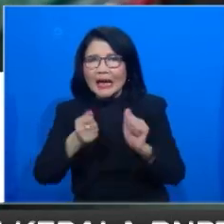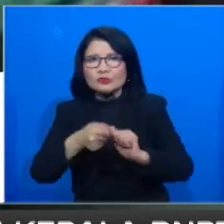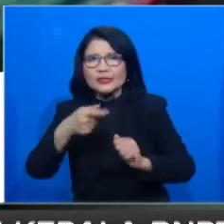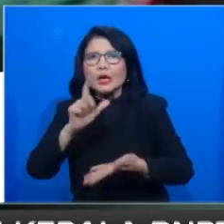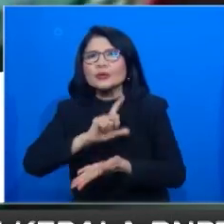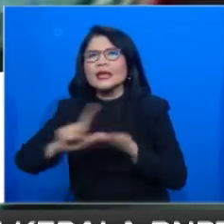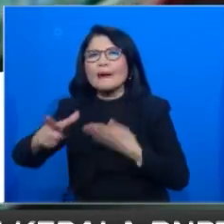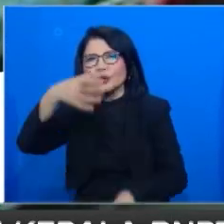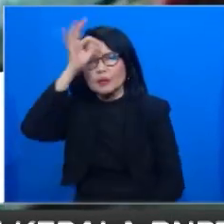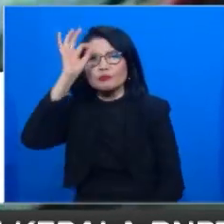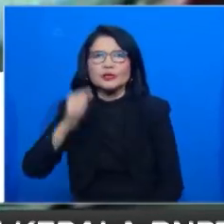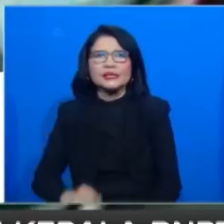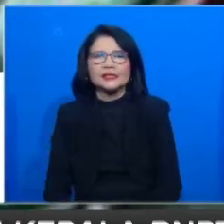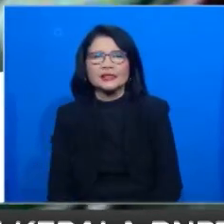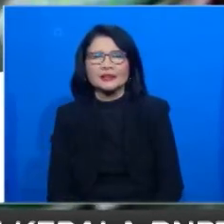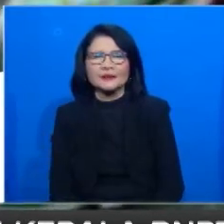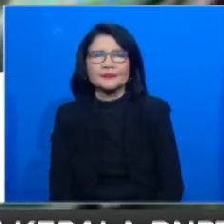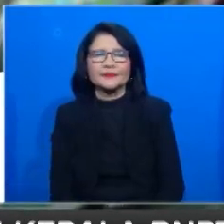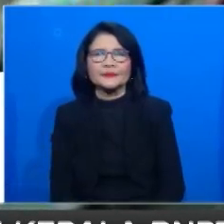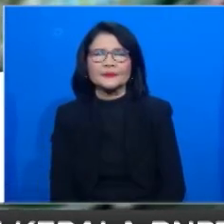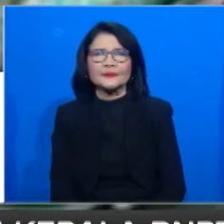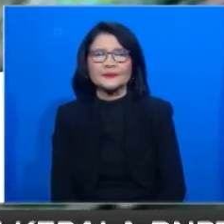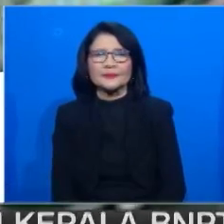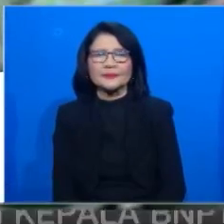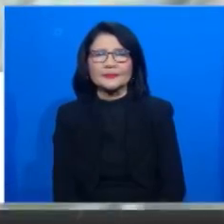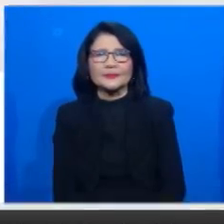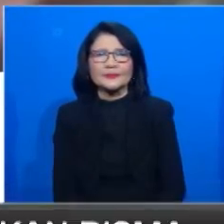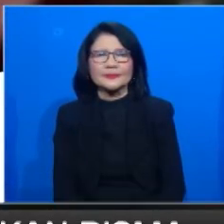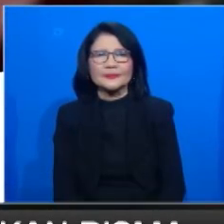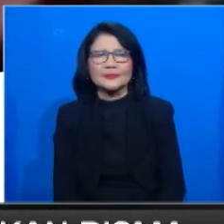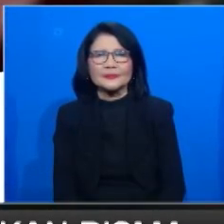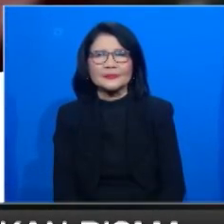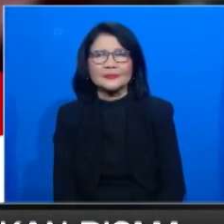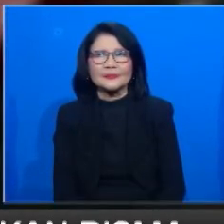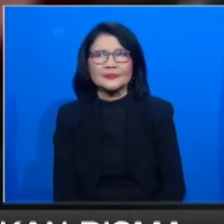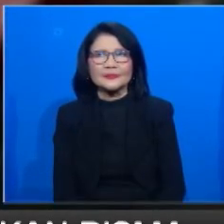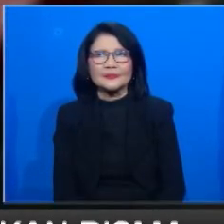dilaporkan ke Polsek Grogol, Petamburan. Tim Liputan CNN Indonesia.